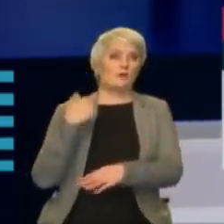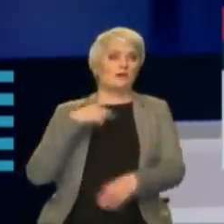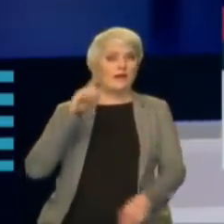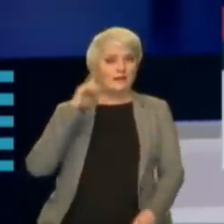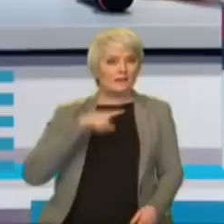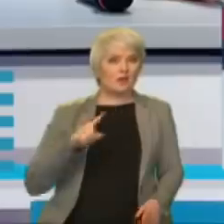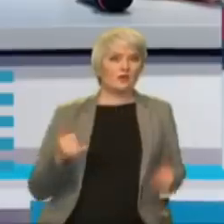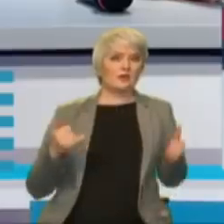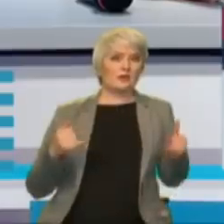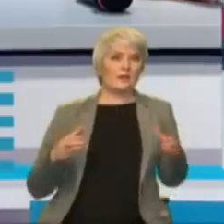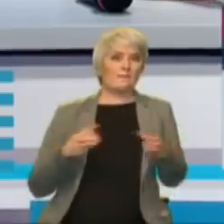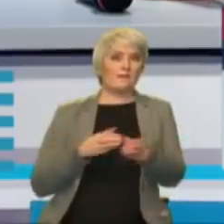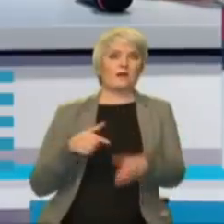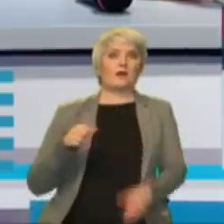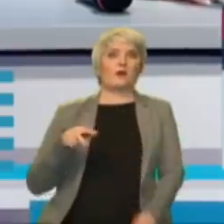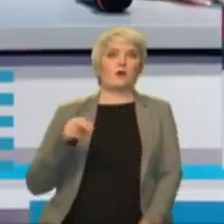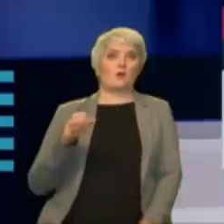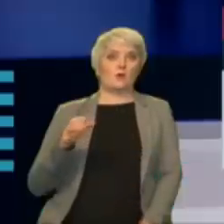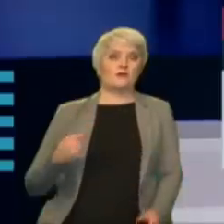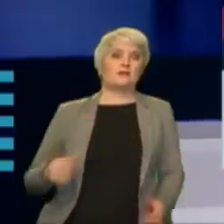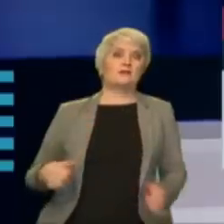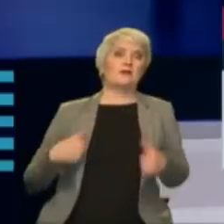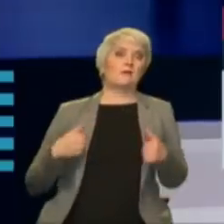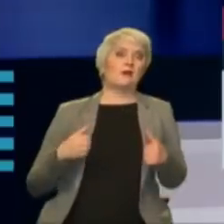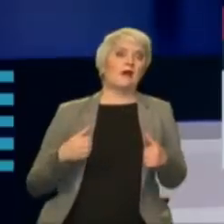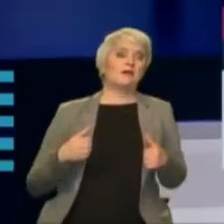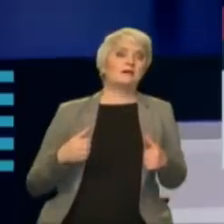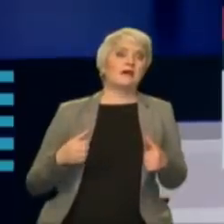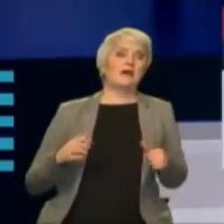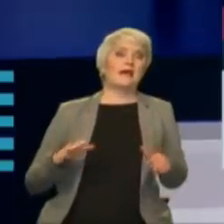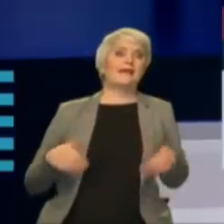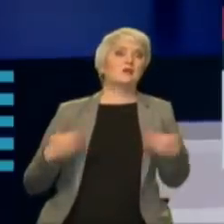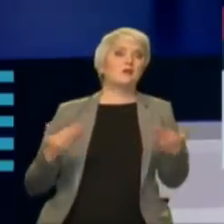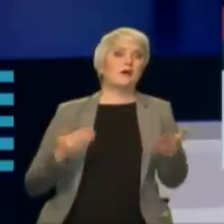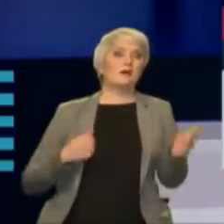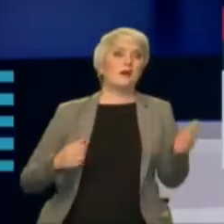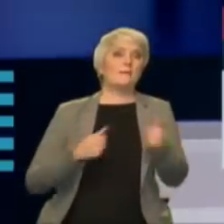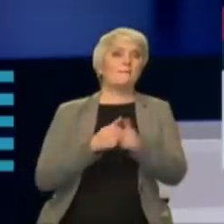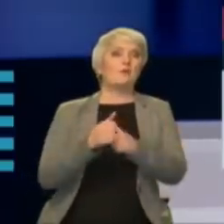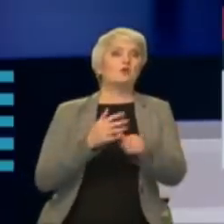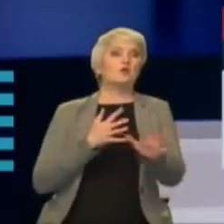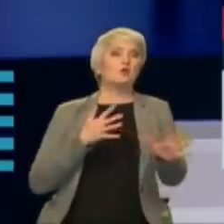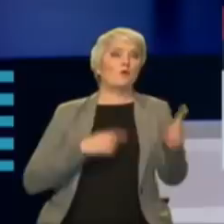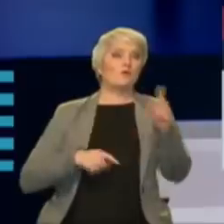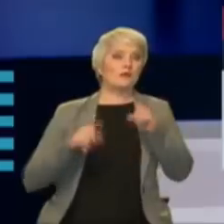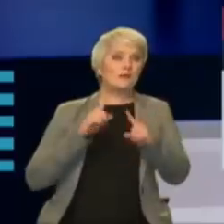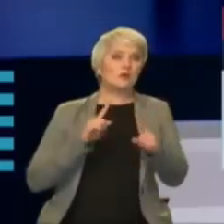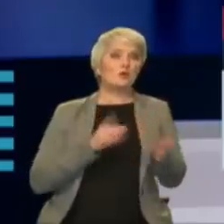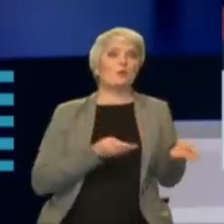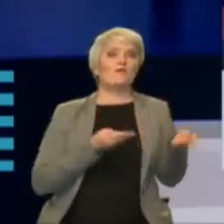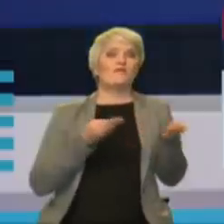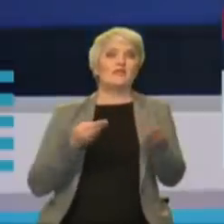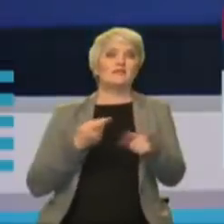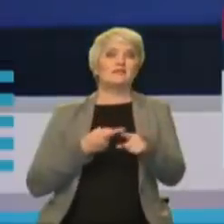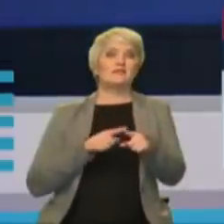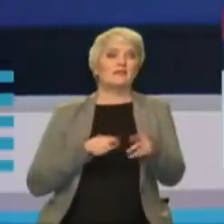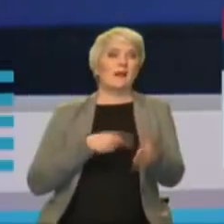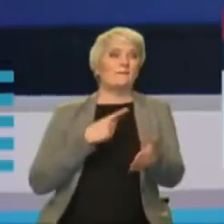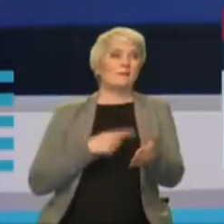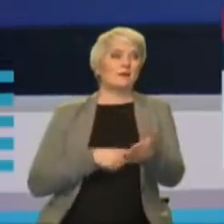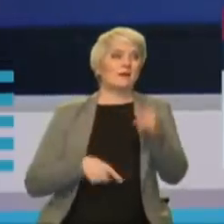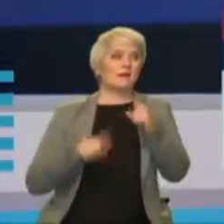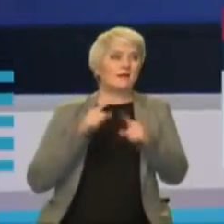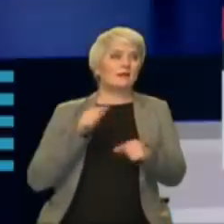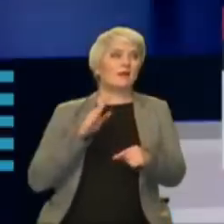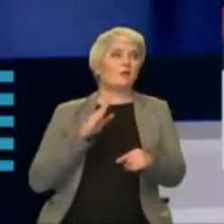зараз партія «Голос» збирається ініціювати позачергову сесію для того, щоб винести це питання на сесію. Там